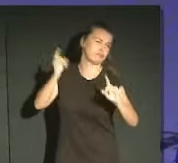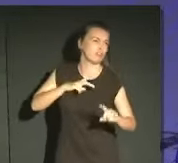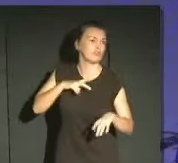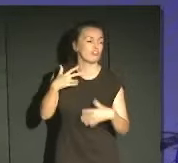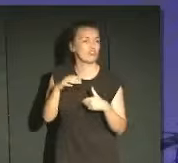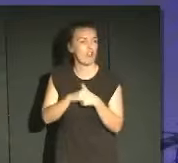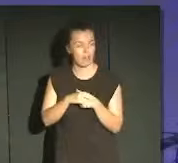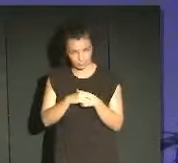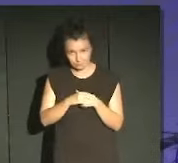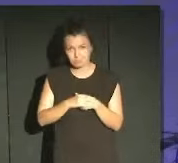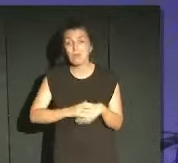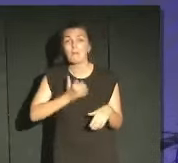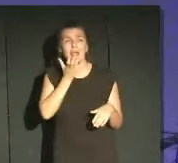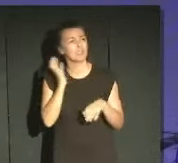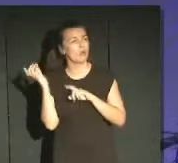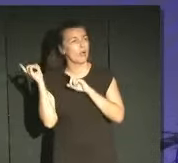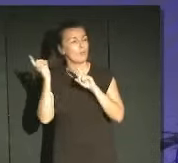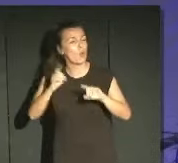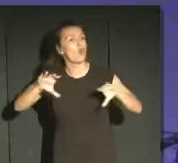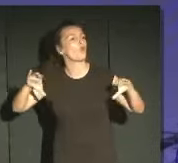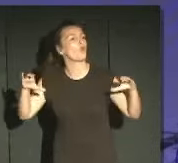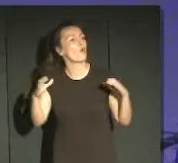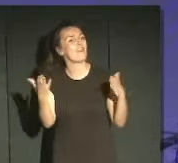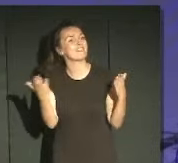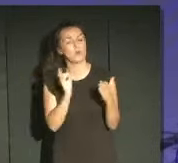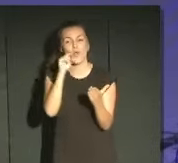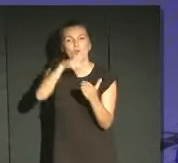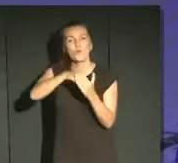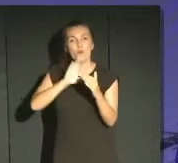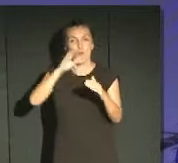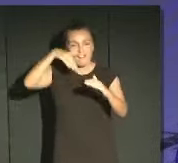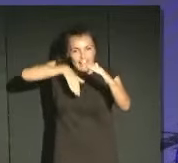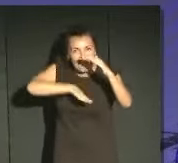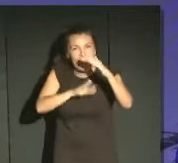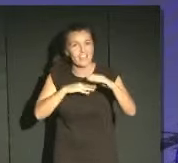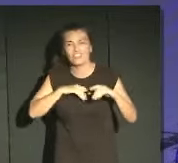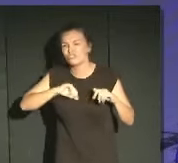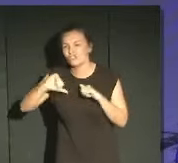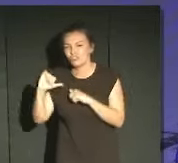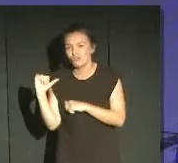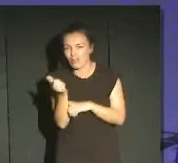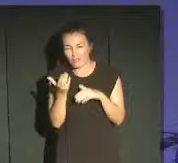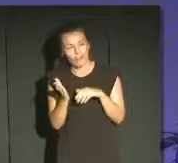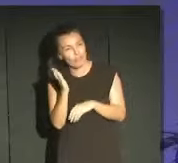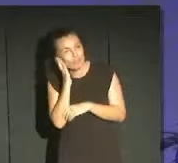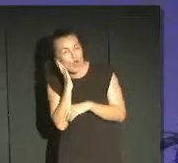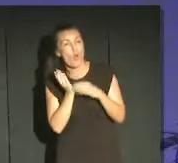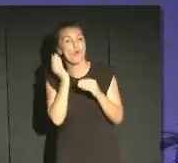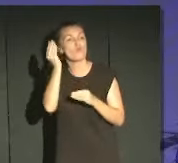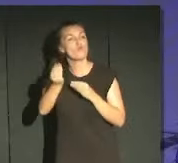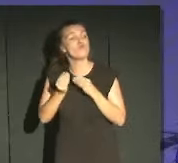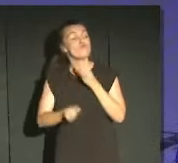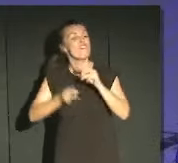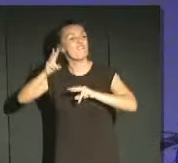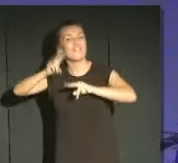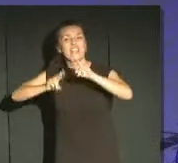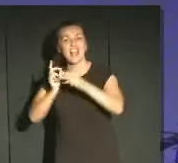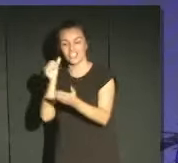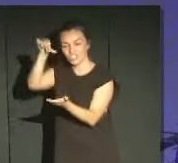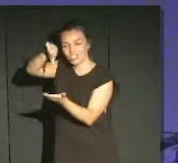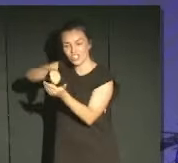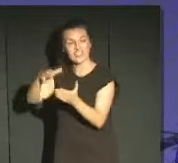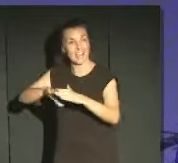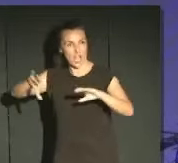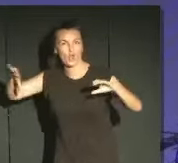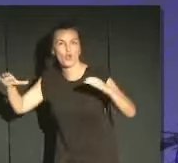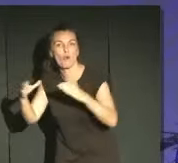la préhistoire le commun par exemple c'était la caverne où tout le monde dormait l'Antiquité c'était la place du village ensuite le commun ça a